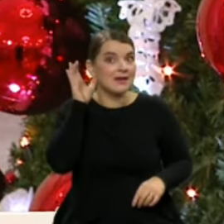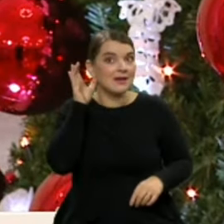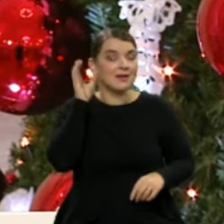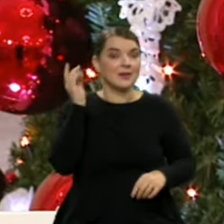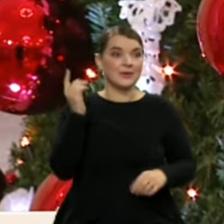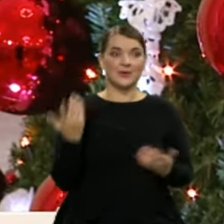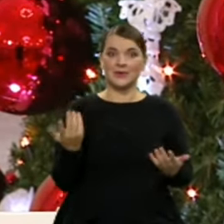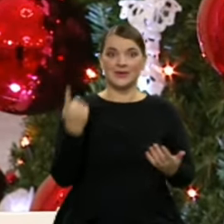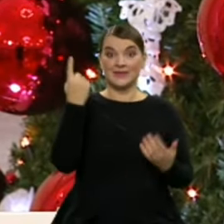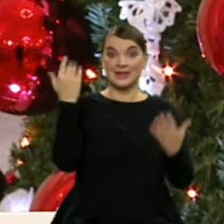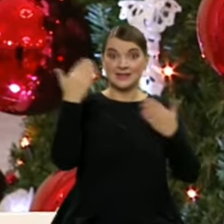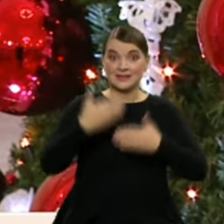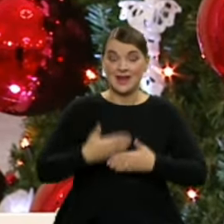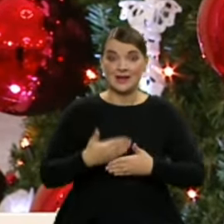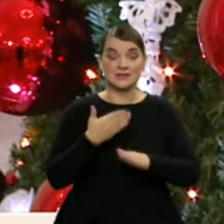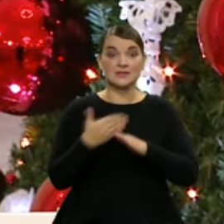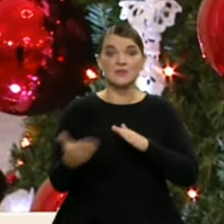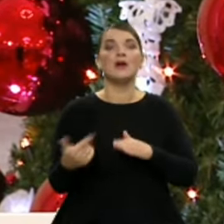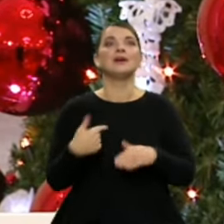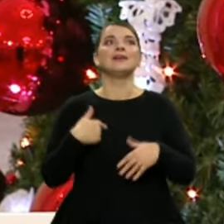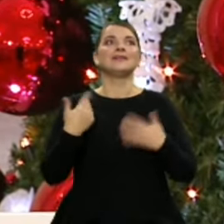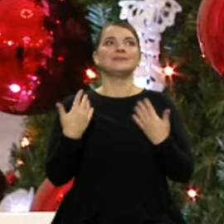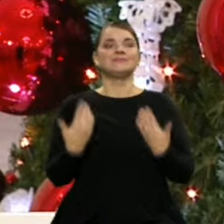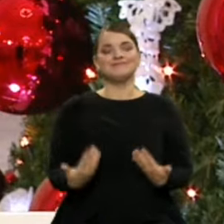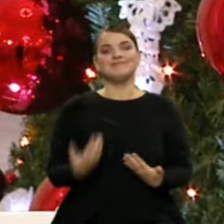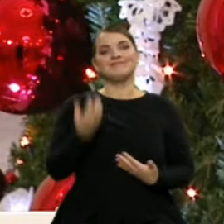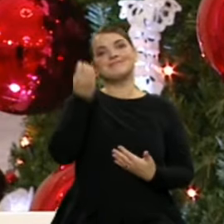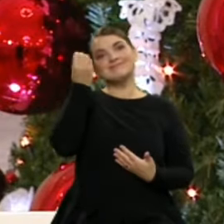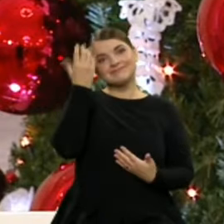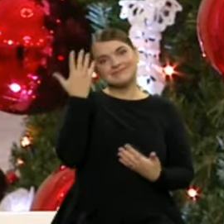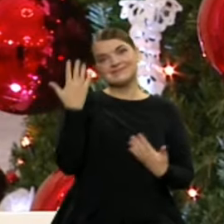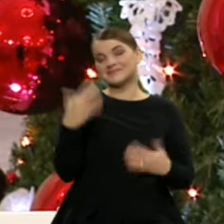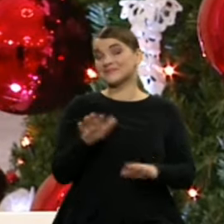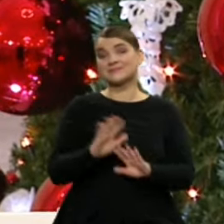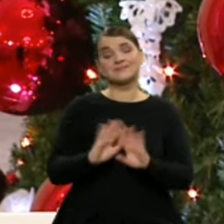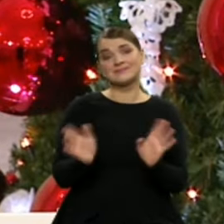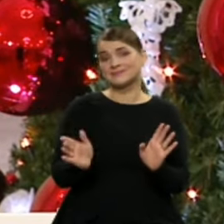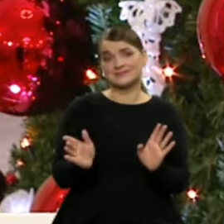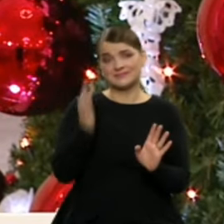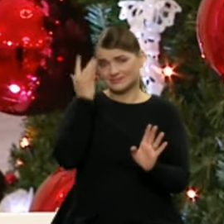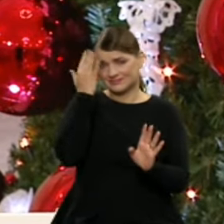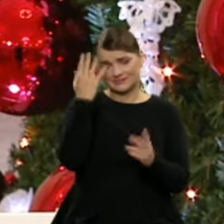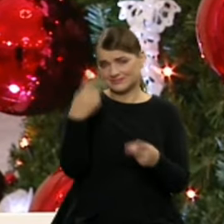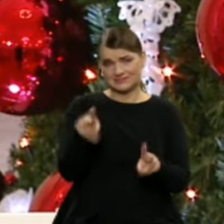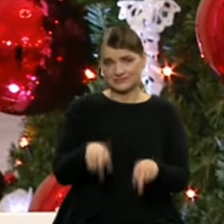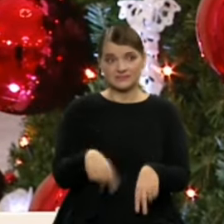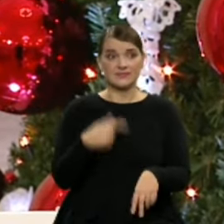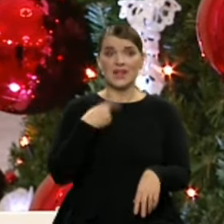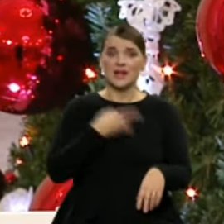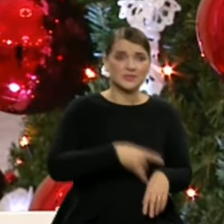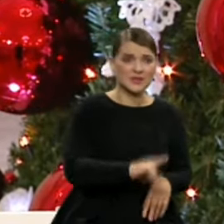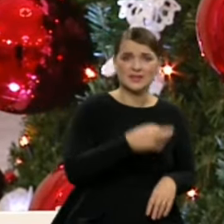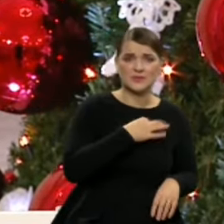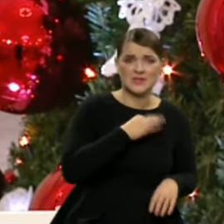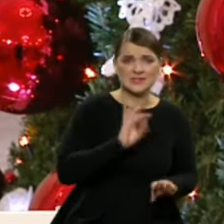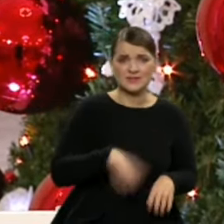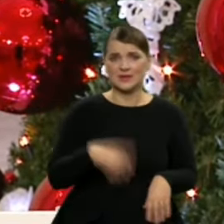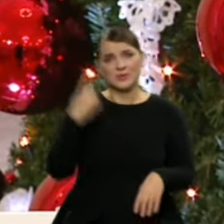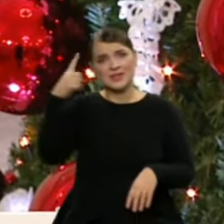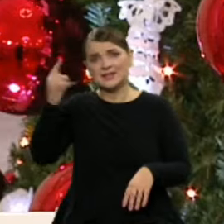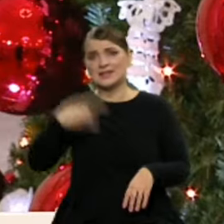pirmos nakties kartu jau supranti, kad nu čia viskas, nėra kada galvoti, aš pagimdžiau, ne aš pagimdžiau, jau